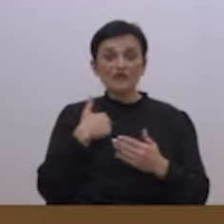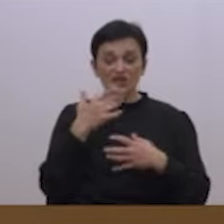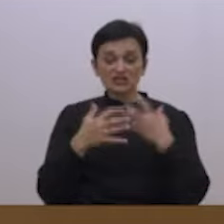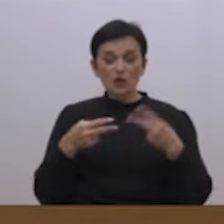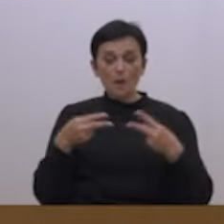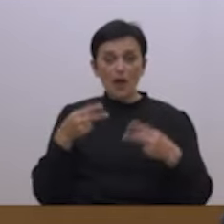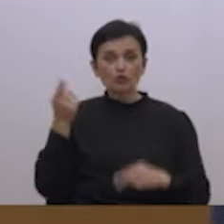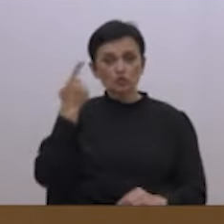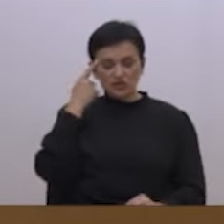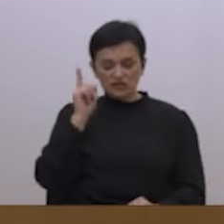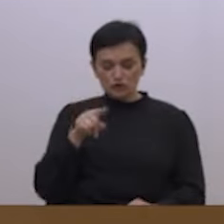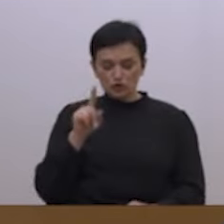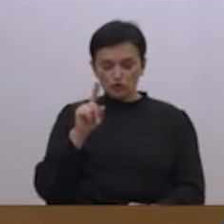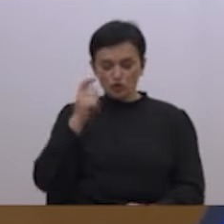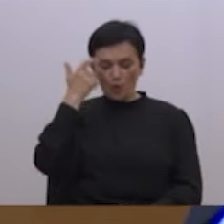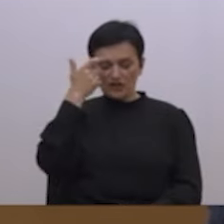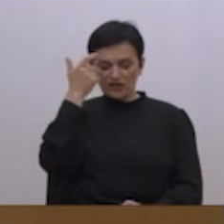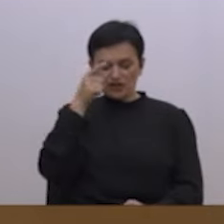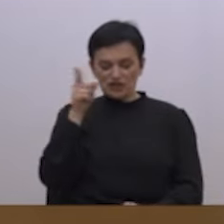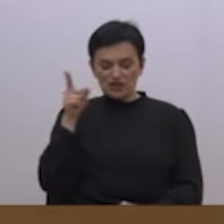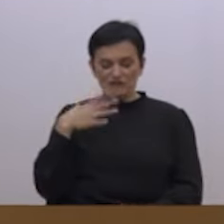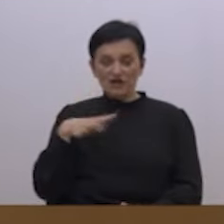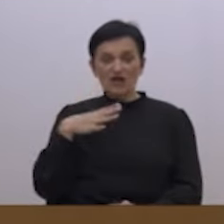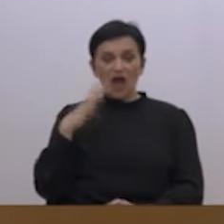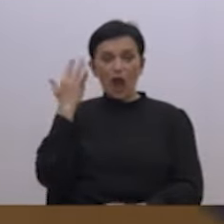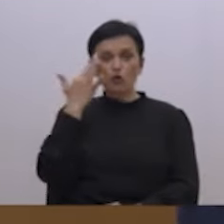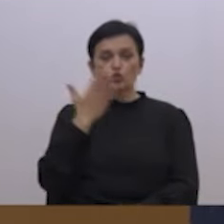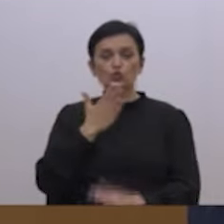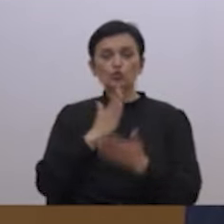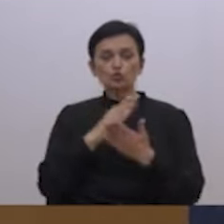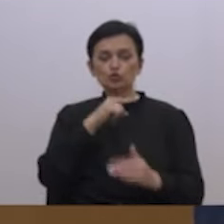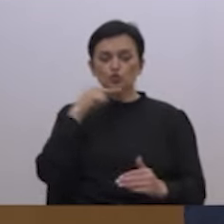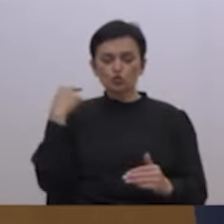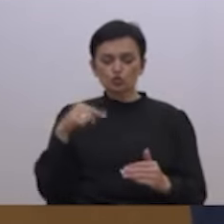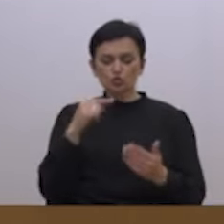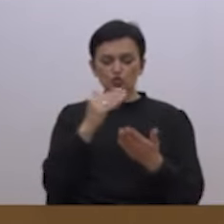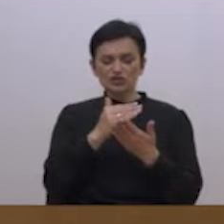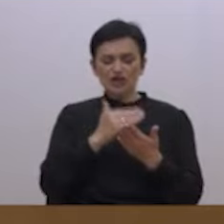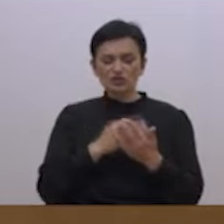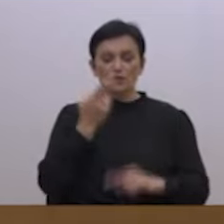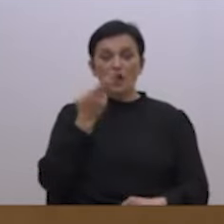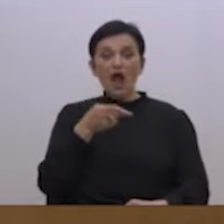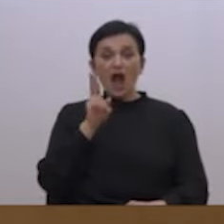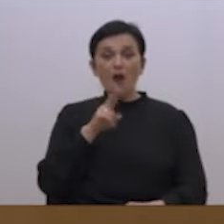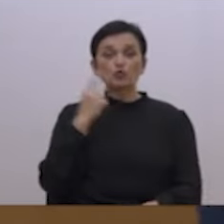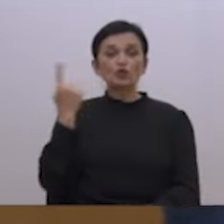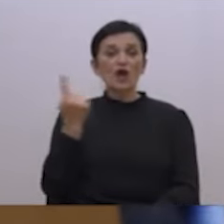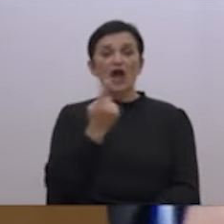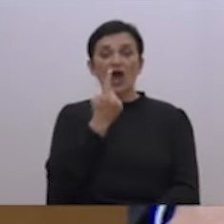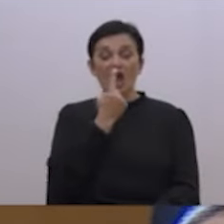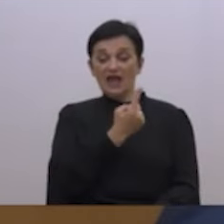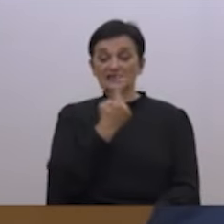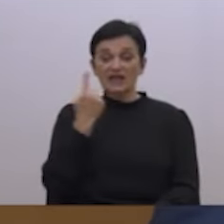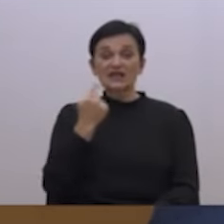პარტნიორებმა იციან, რომ ივანიშვილი და ქართული ოცნება არის რუსული რეჟიმი, ამიტომაც ერთადერთი რა